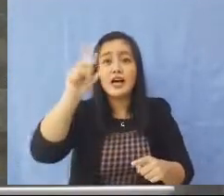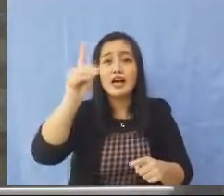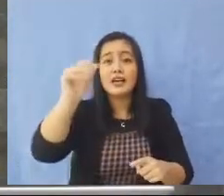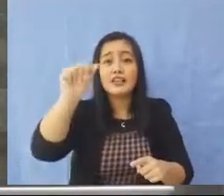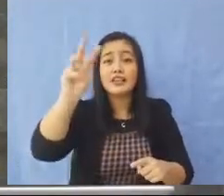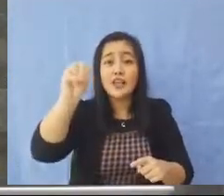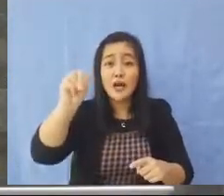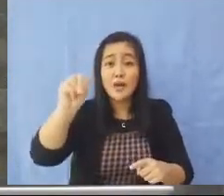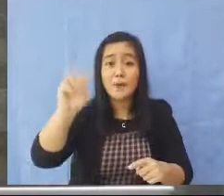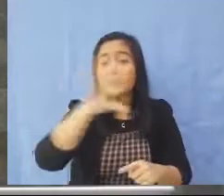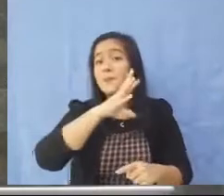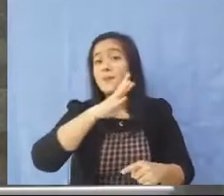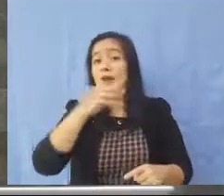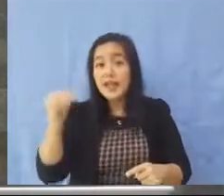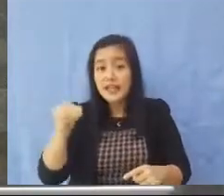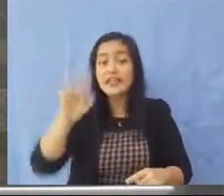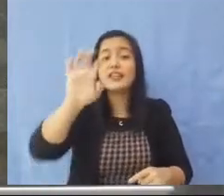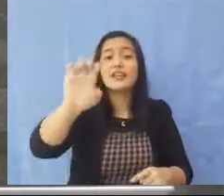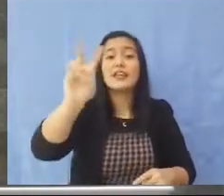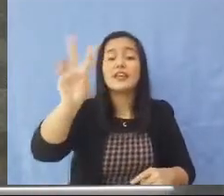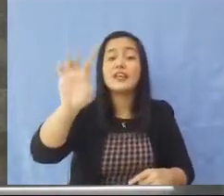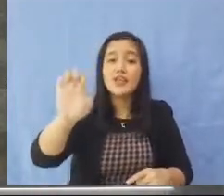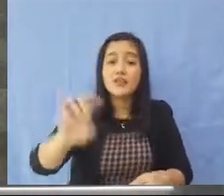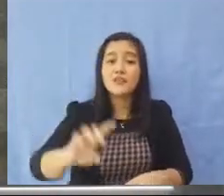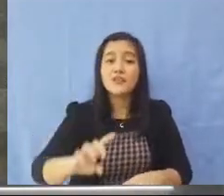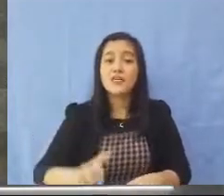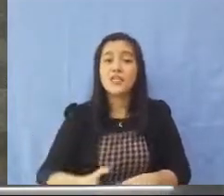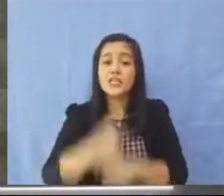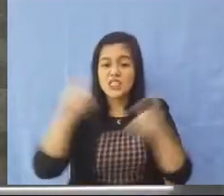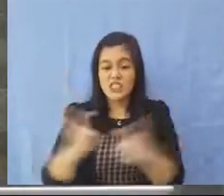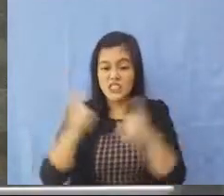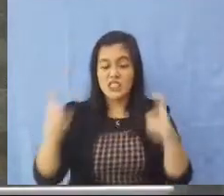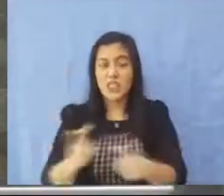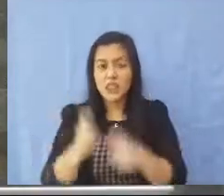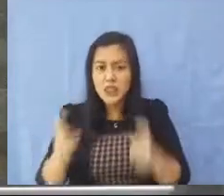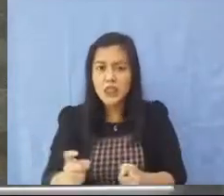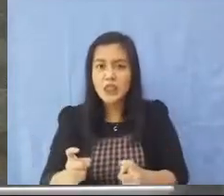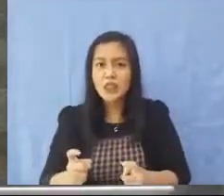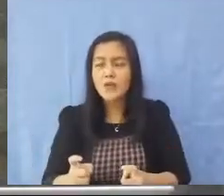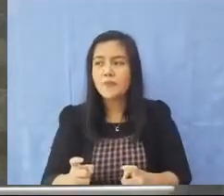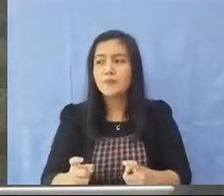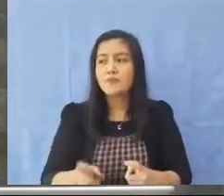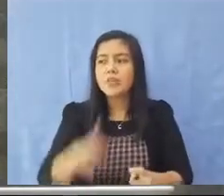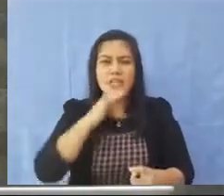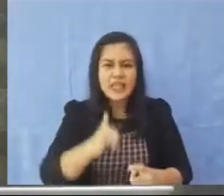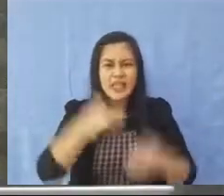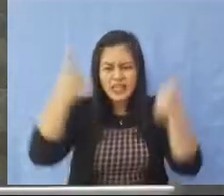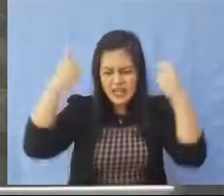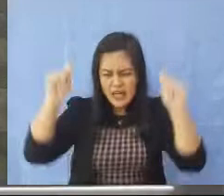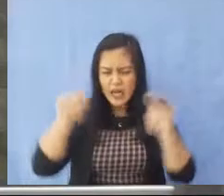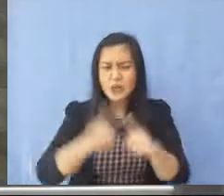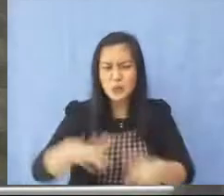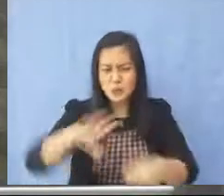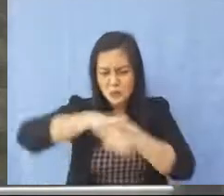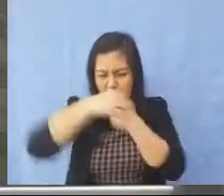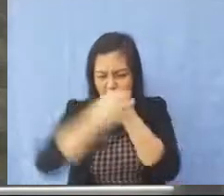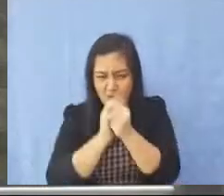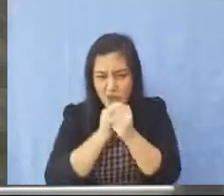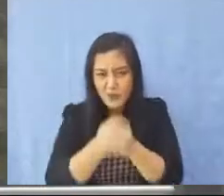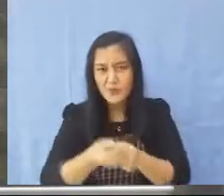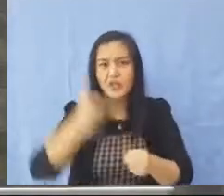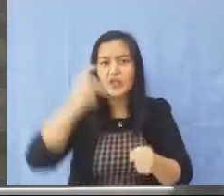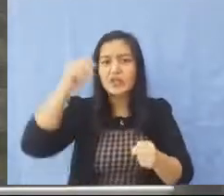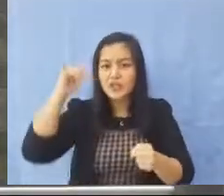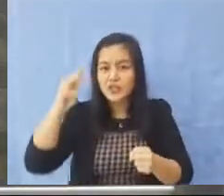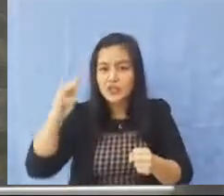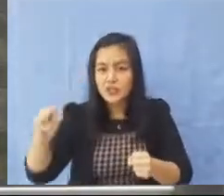make themselves clothes. But it is not for covering. Hindi pumasa sa standard ng Diyos. Yung kanilang ginawang